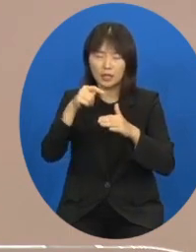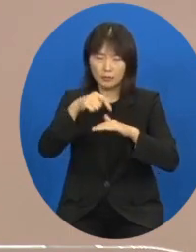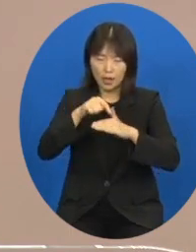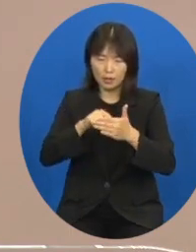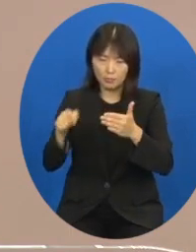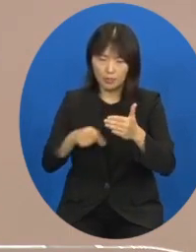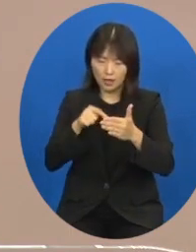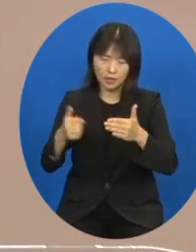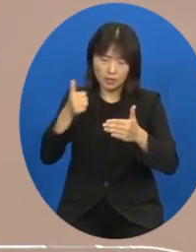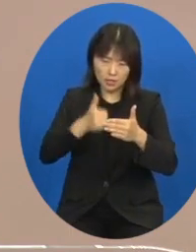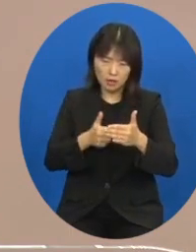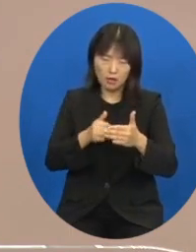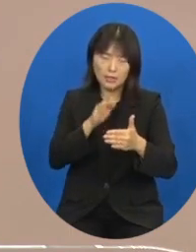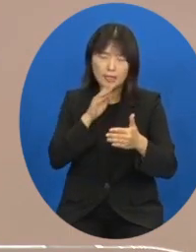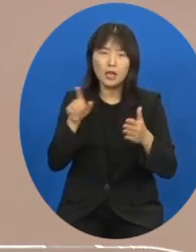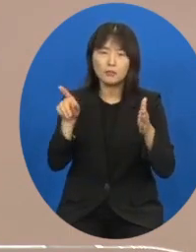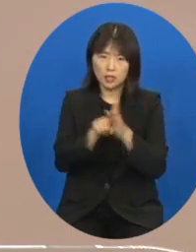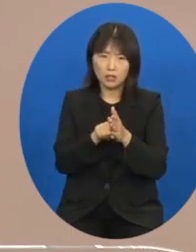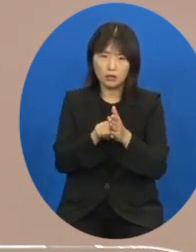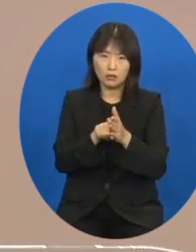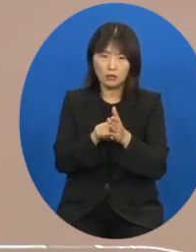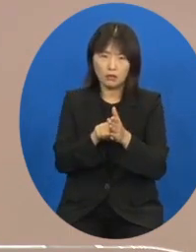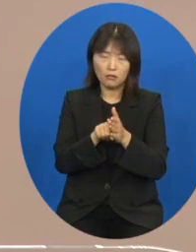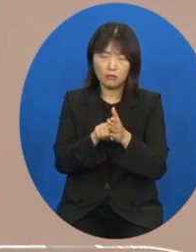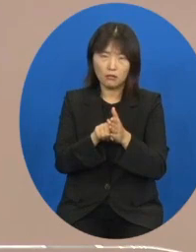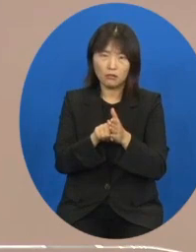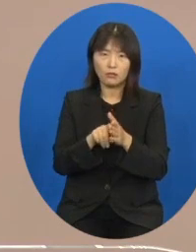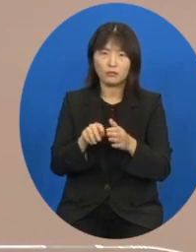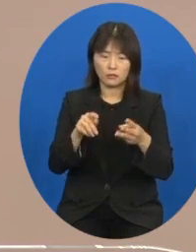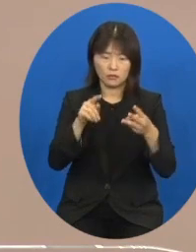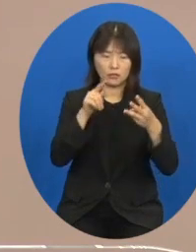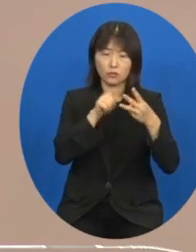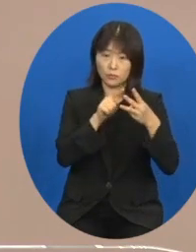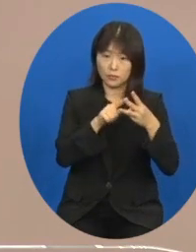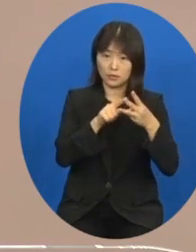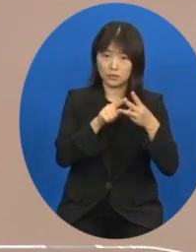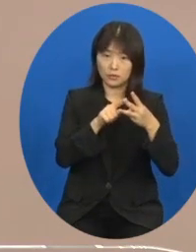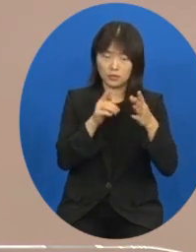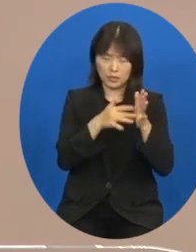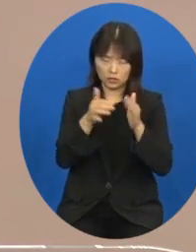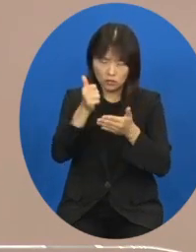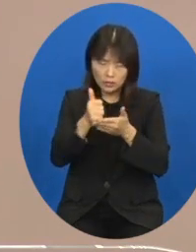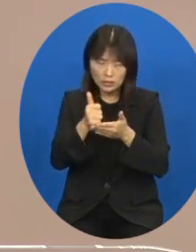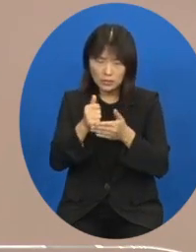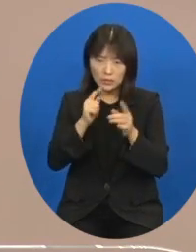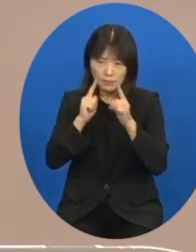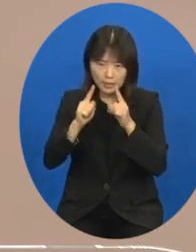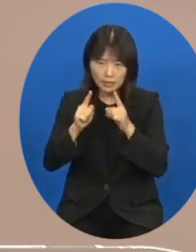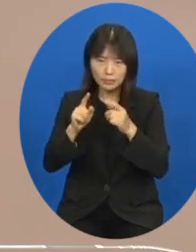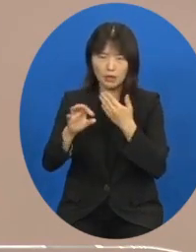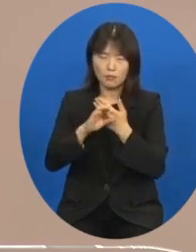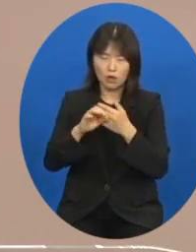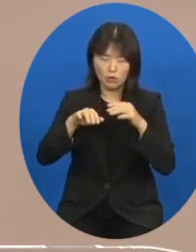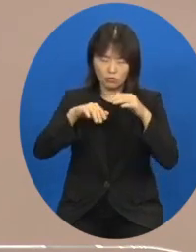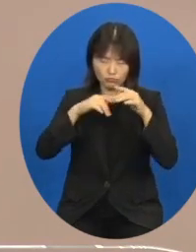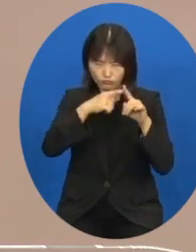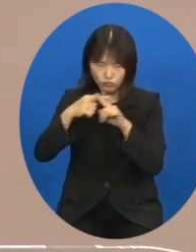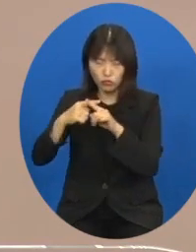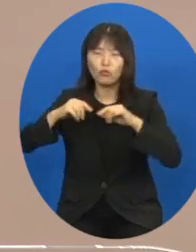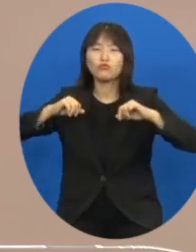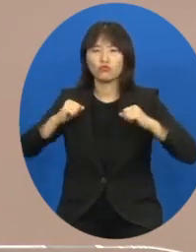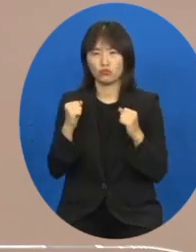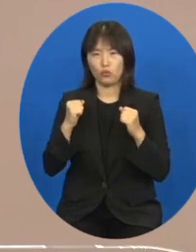계시다. 어느 순간에나 그 사실을 믿는 거예요. 두 번째는 예수님의 말씀이라 그러면 무조건 순종하는